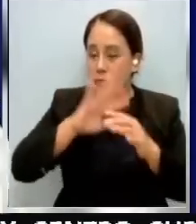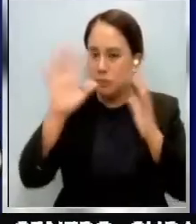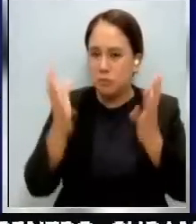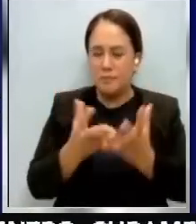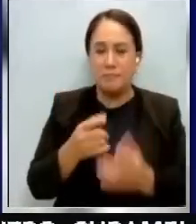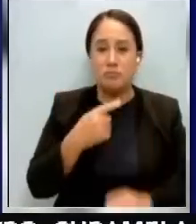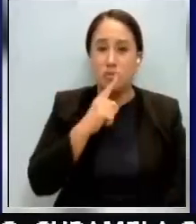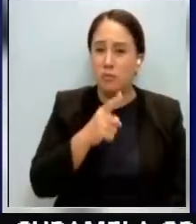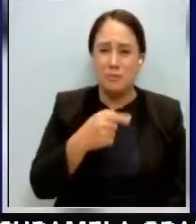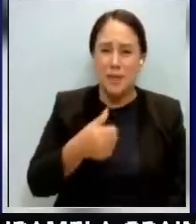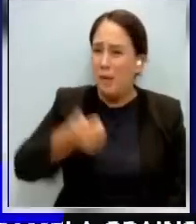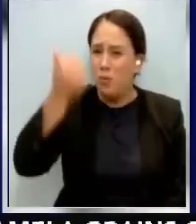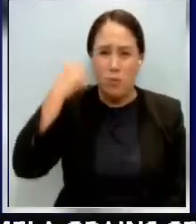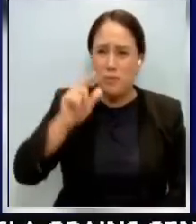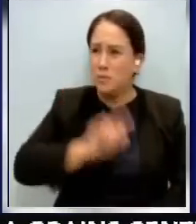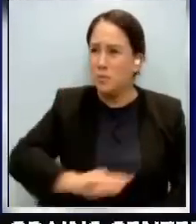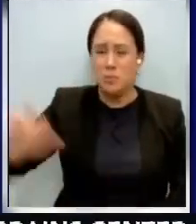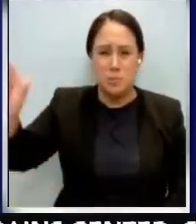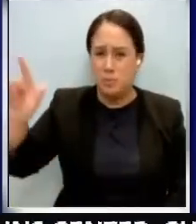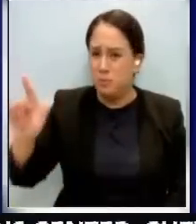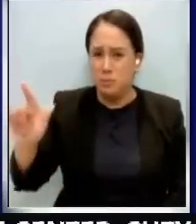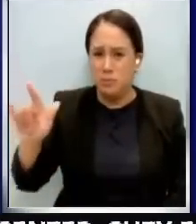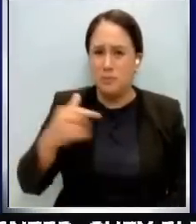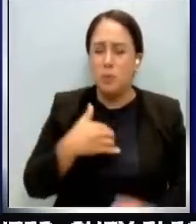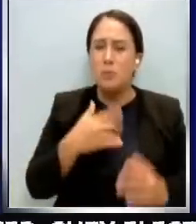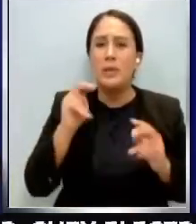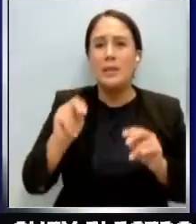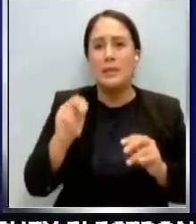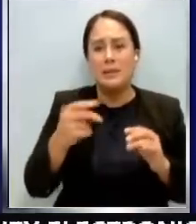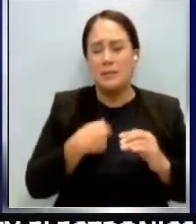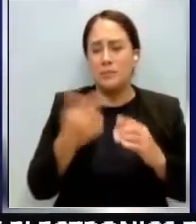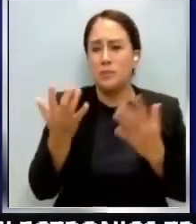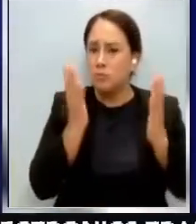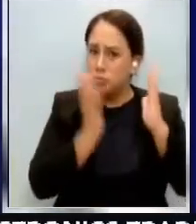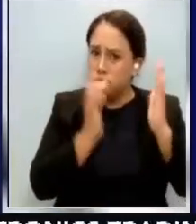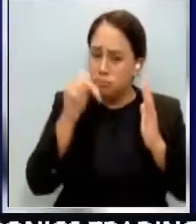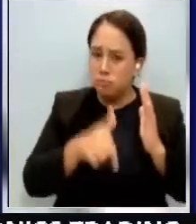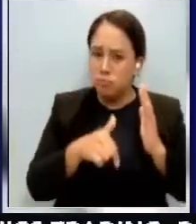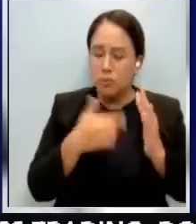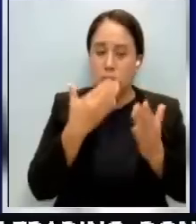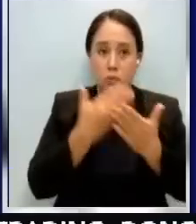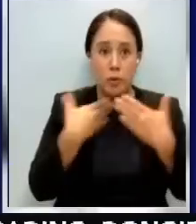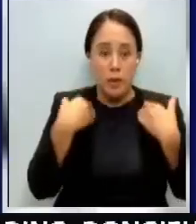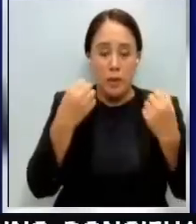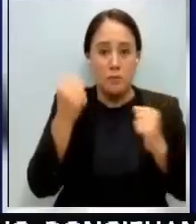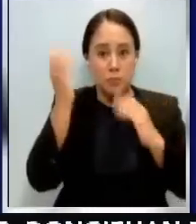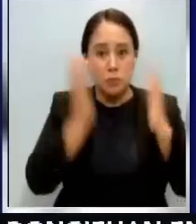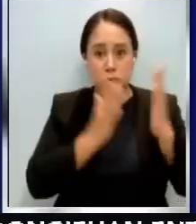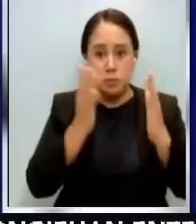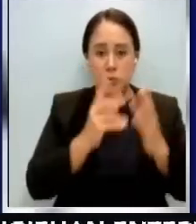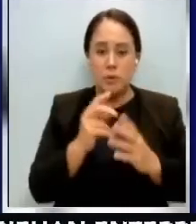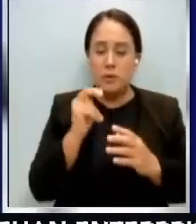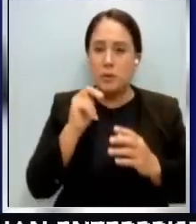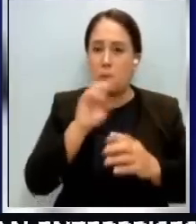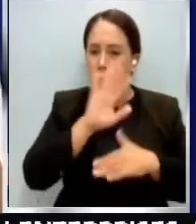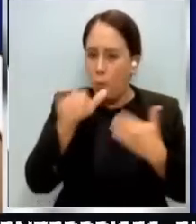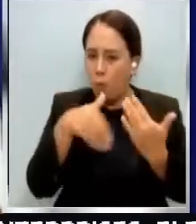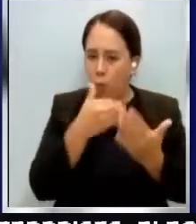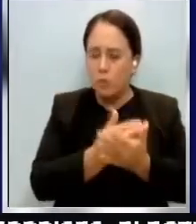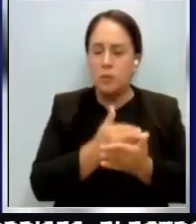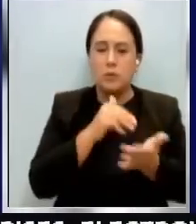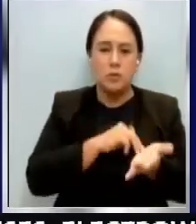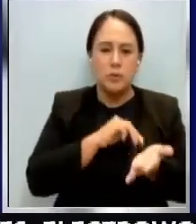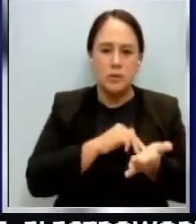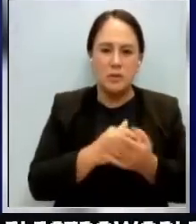the programs that the Department of Health will deliver. If I want good health services, I will need all the nurses I get. And that's why